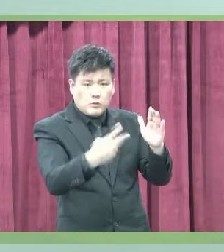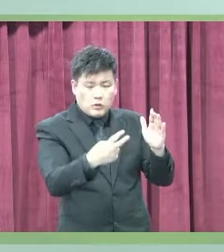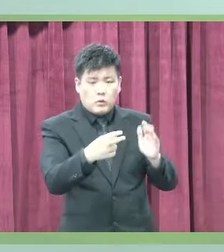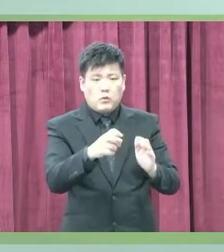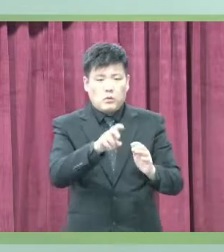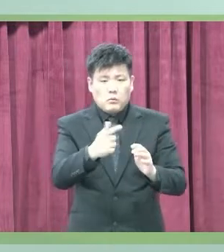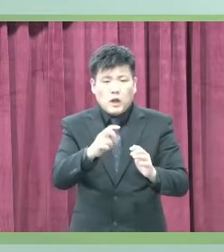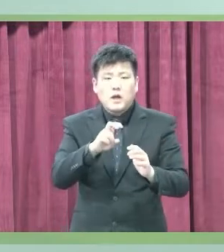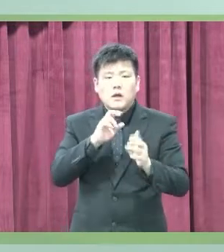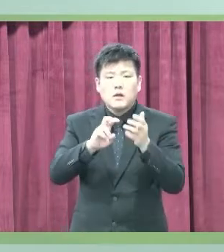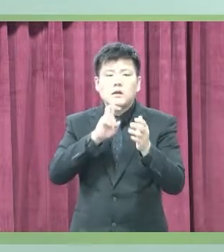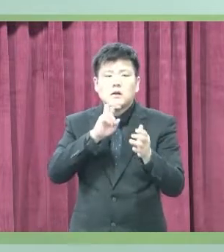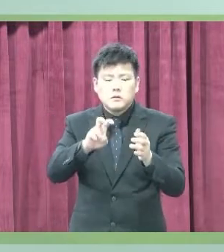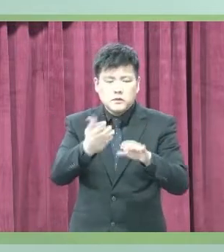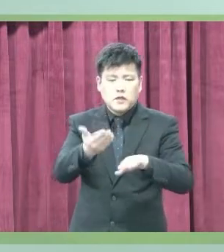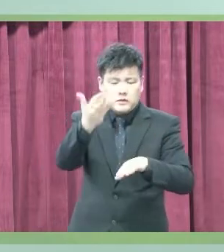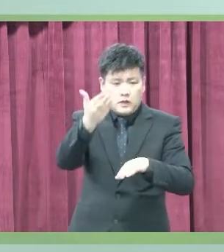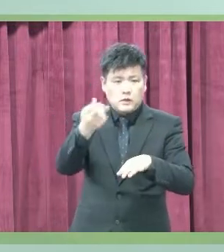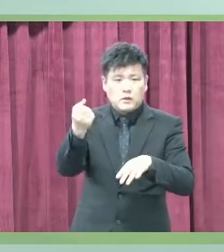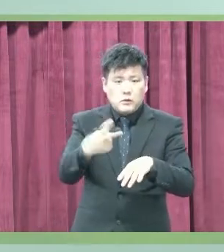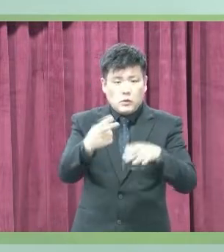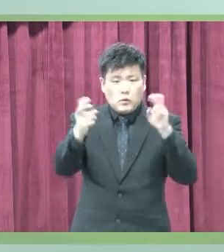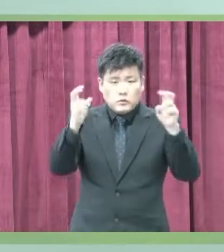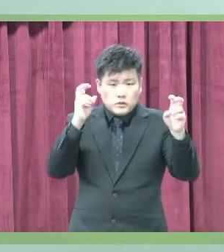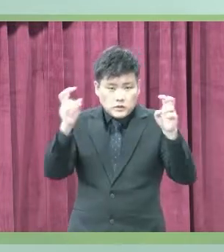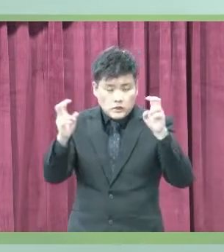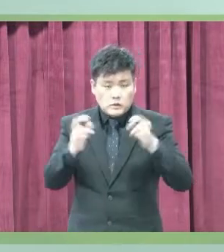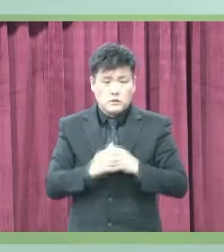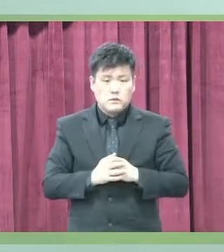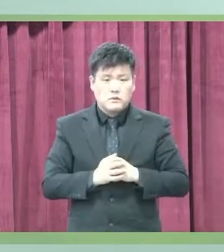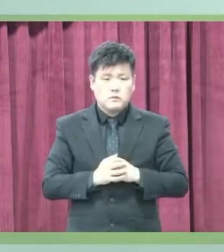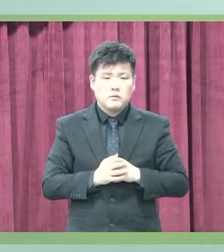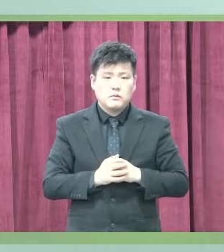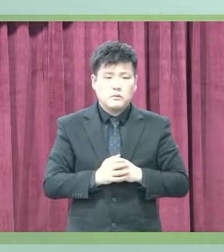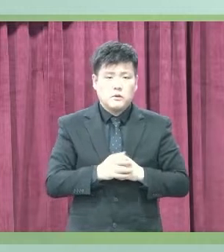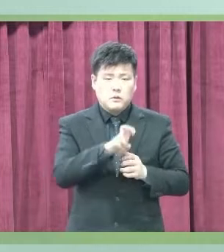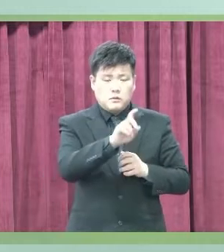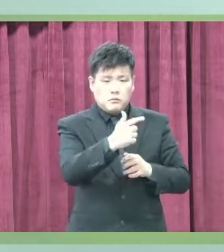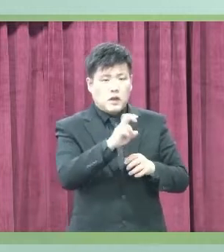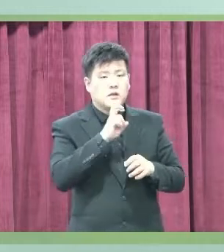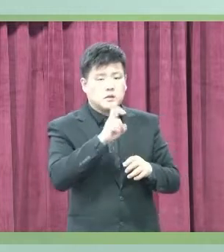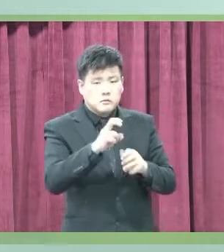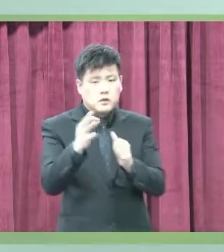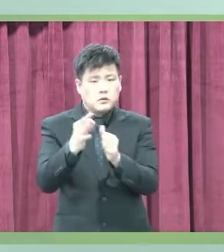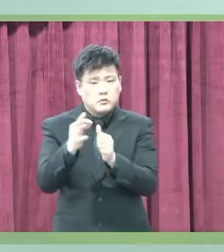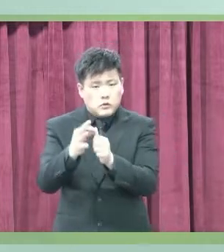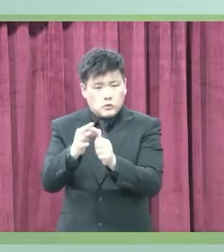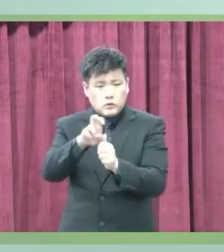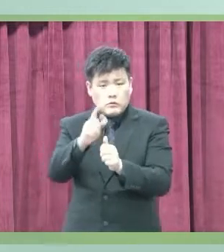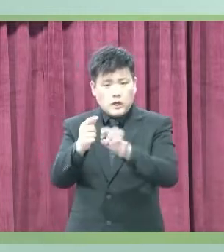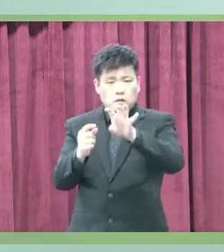세대원으로, 그리고 직장 피부양자는 만 40세 이상에서 만 20세 이상으로, 의료급여자는 만 40세에서